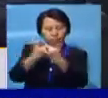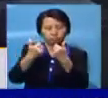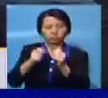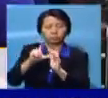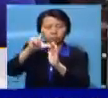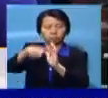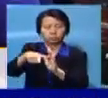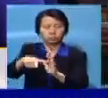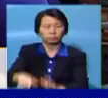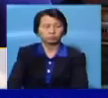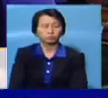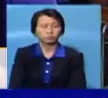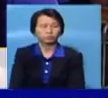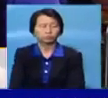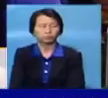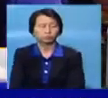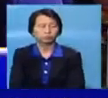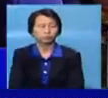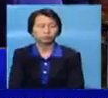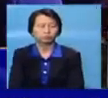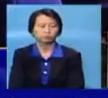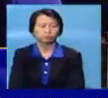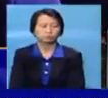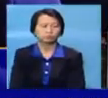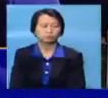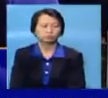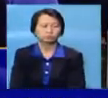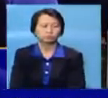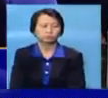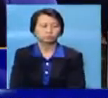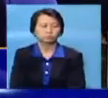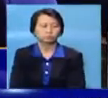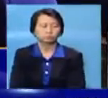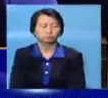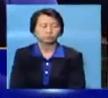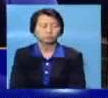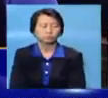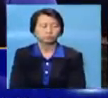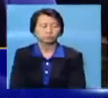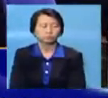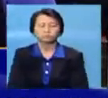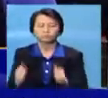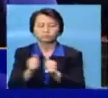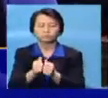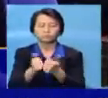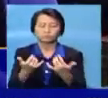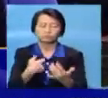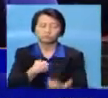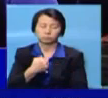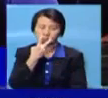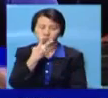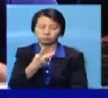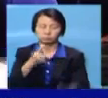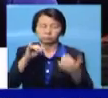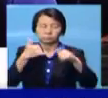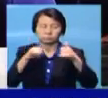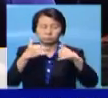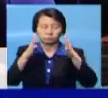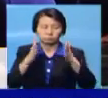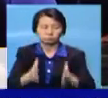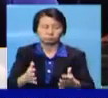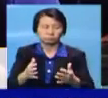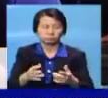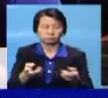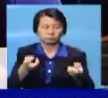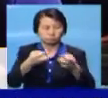tersebut. Dengan taktikal baru yang Coach Ong bagi, saya tengok player banyak lebih